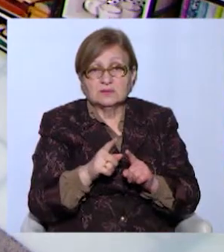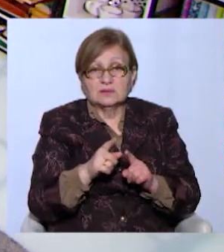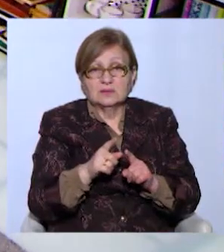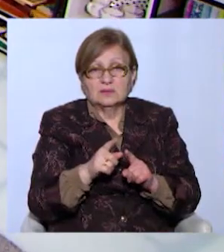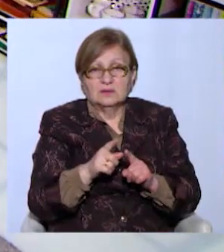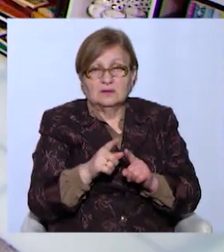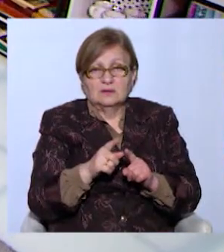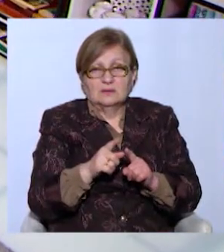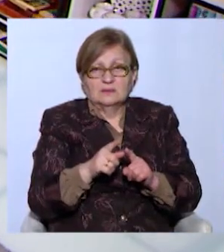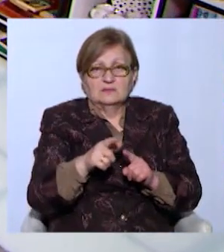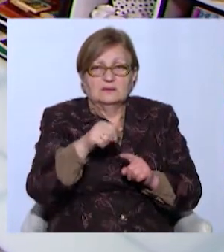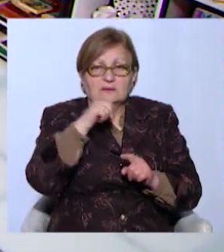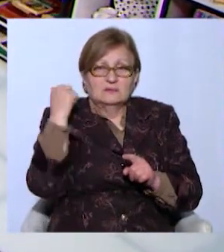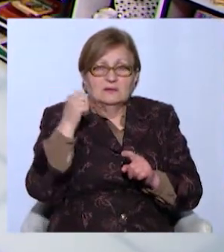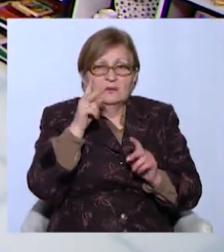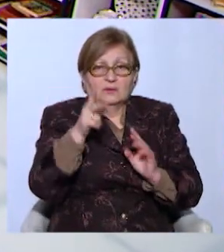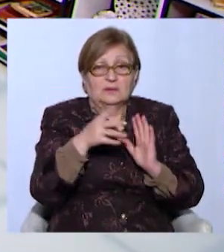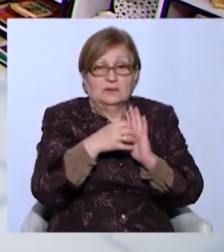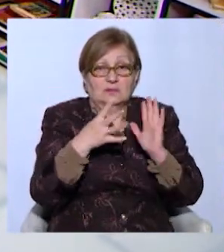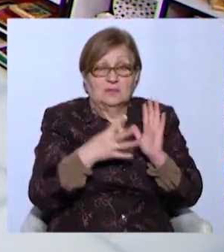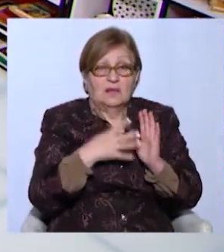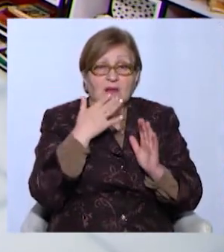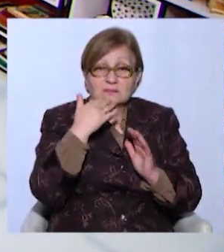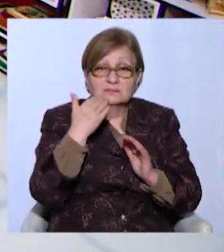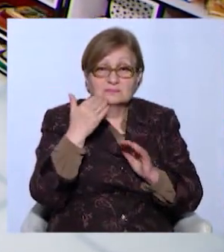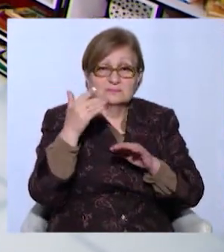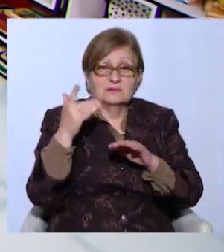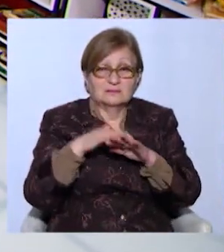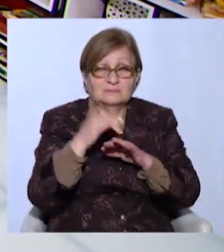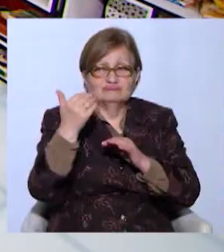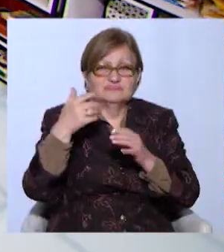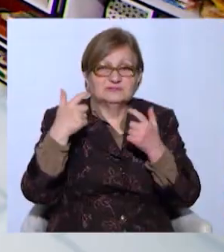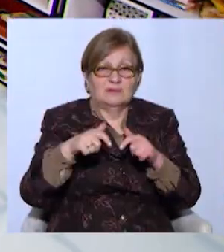შარშან 2019 წლის შარშანდელი ეროვნული გამოცდის ერთ-ერთ გეომეტრიულ